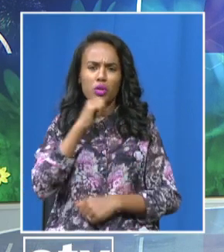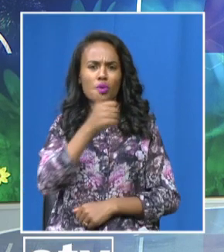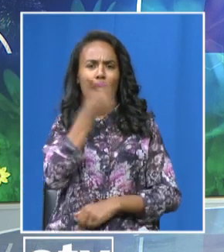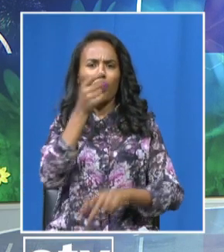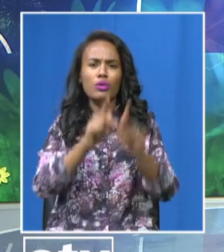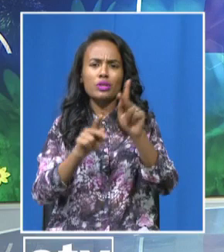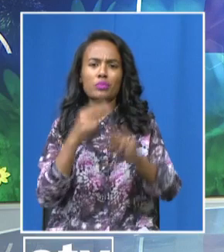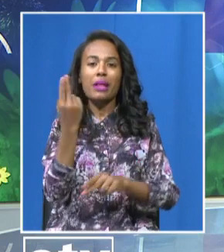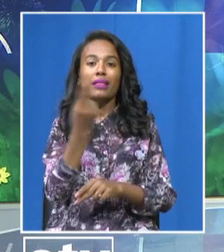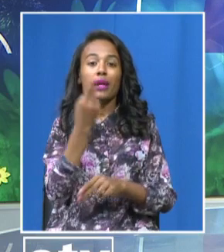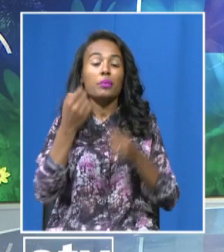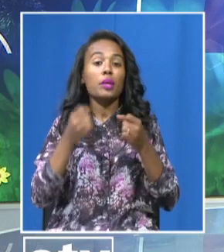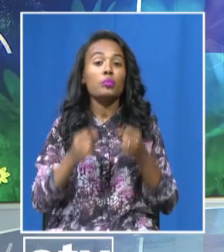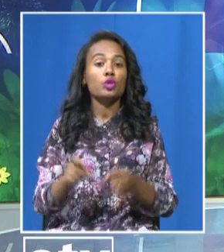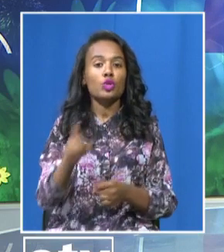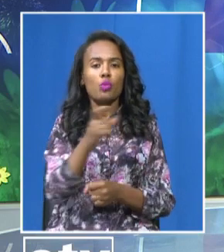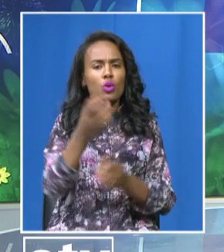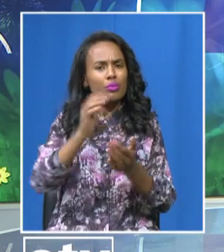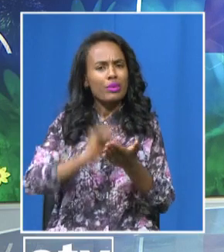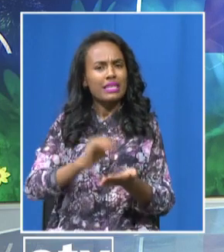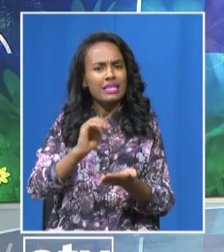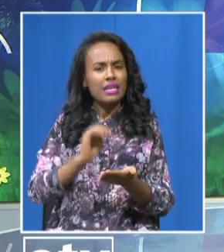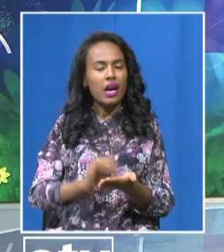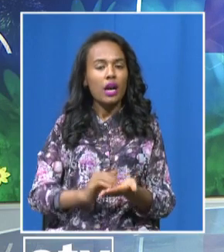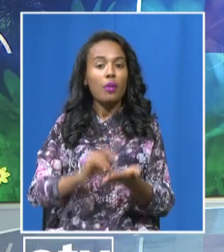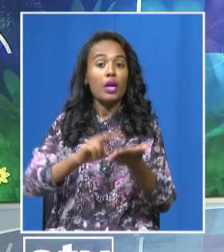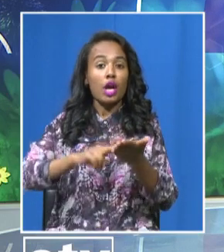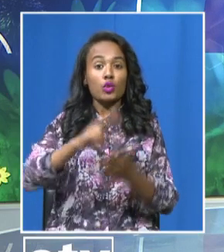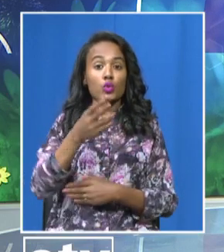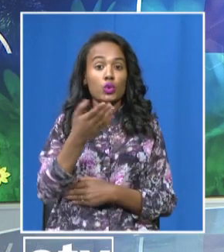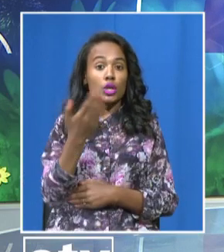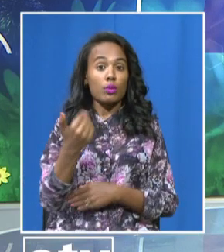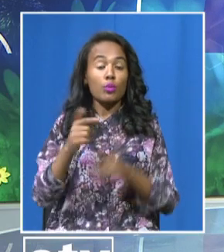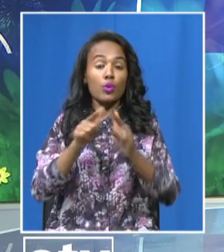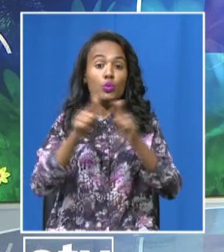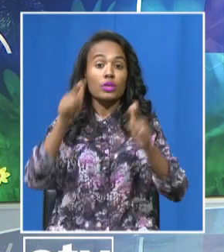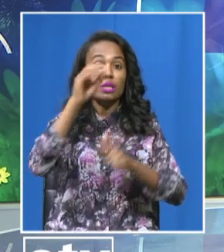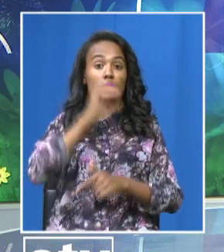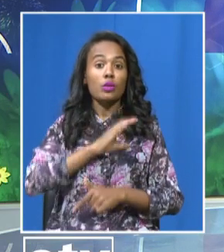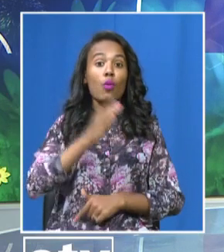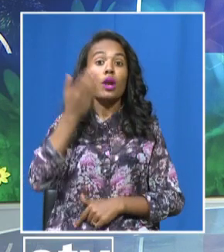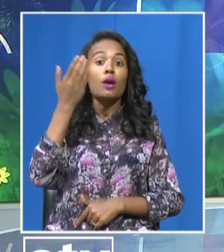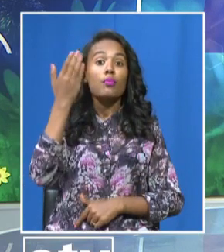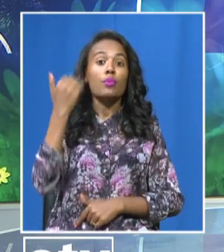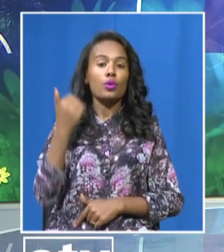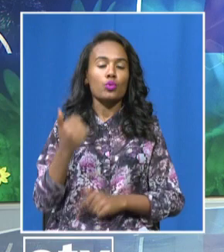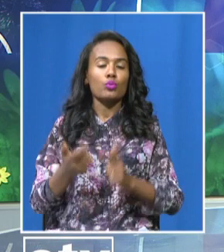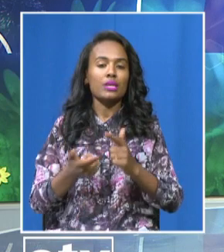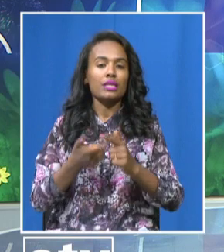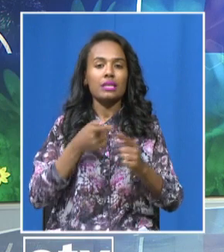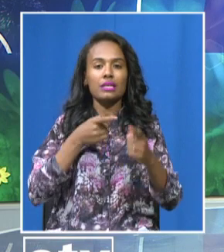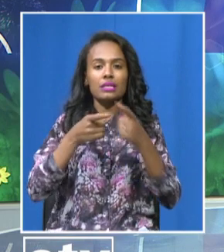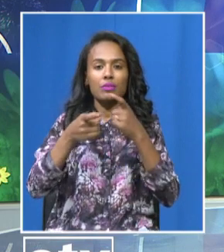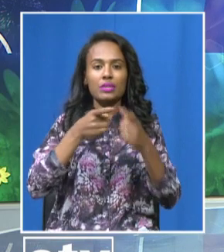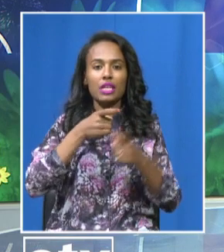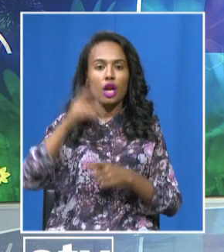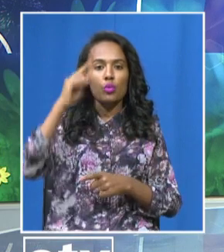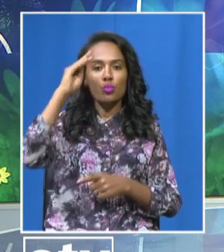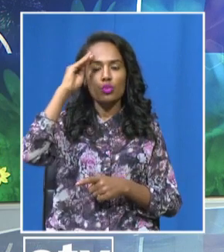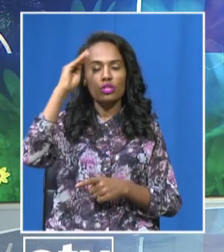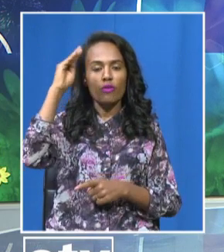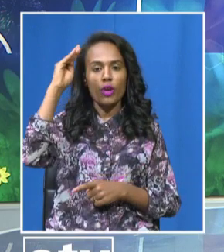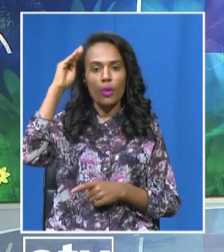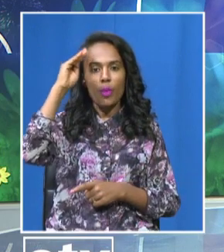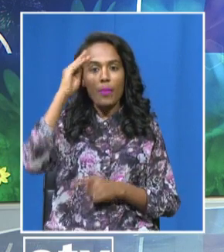ህዝብ መጥቀም የሚችል መሆኑን በተደጋጋሚ ያነሱ የነበሩ ትልቅ ሰው ነበሩ ብለዋል ምክትል ርዕሰ መስተዳድር ሙስጣፊ